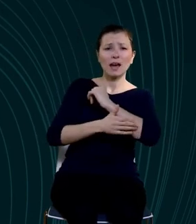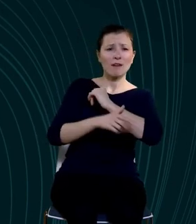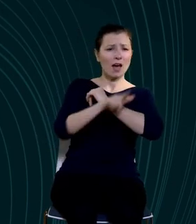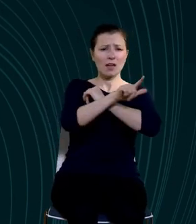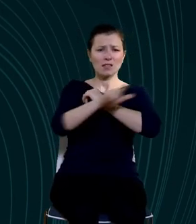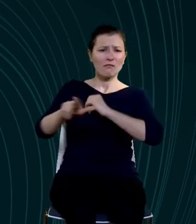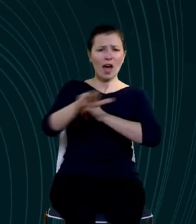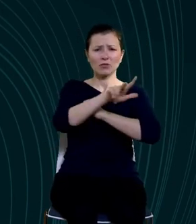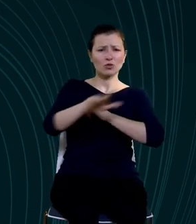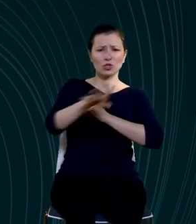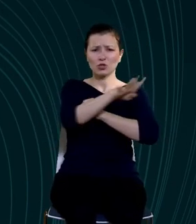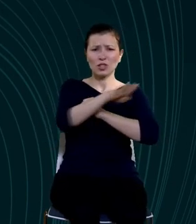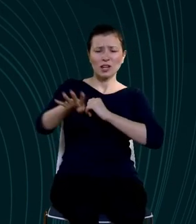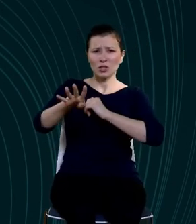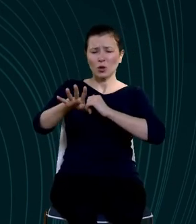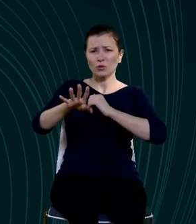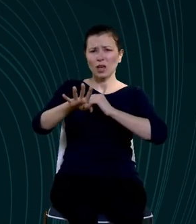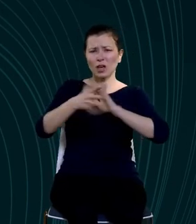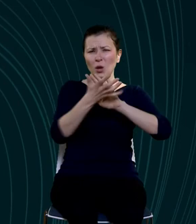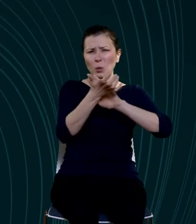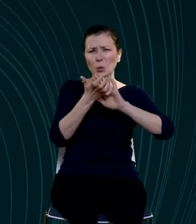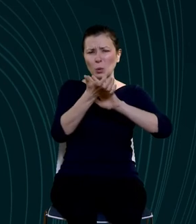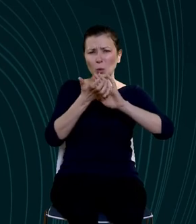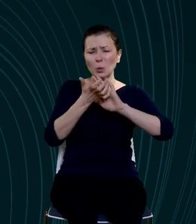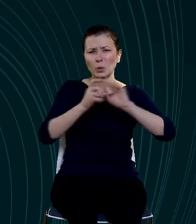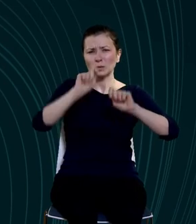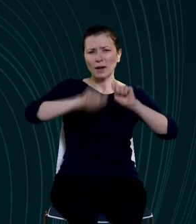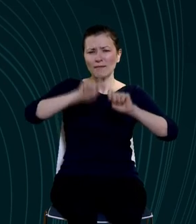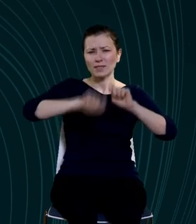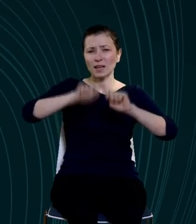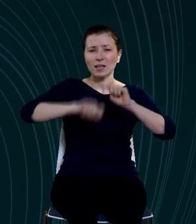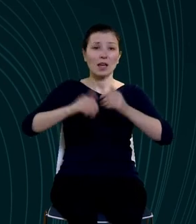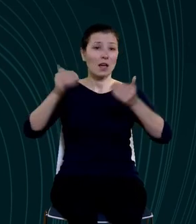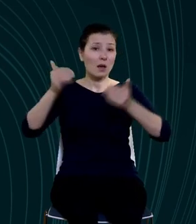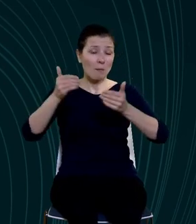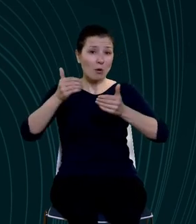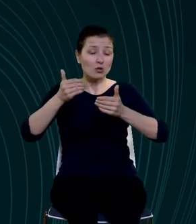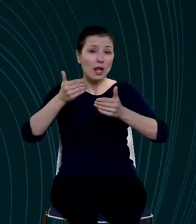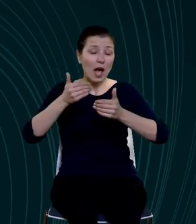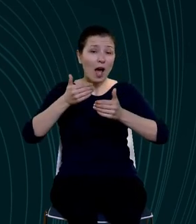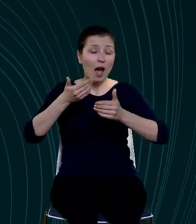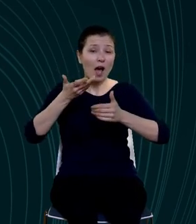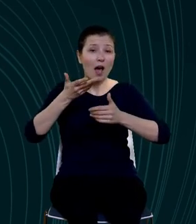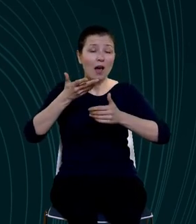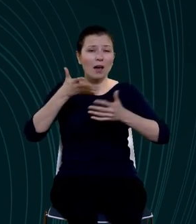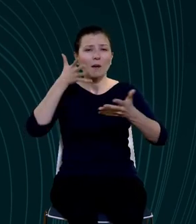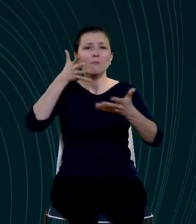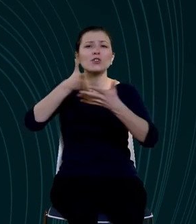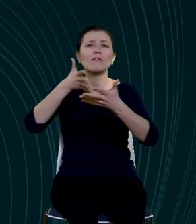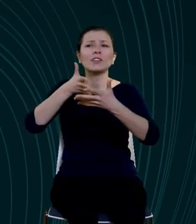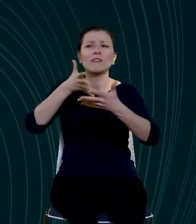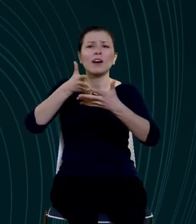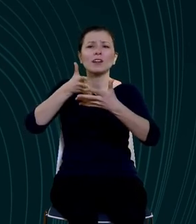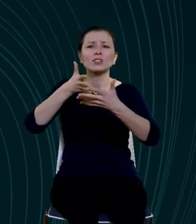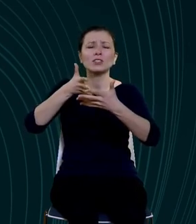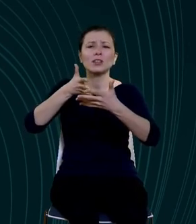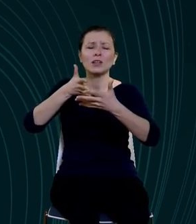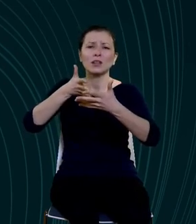2-3-4-tygodniowego okresu rejestracji można wnioskować o tym, co się będzie działo w danej stacji bazowej